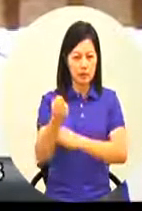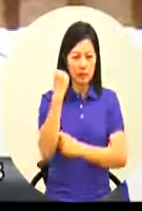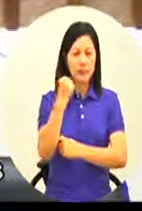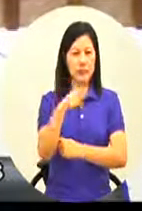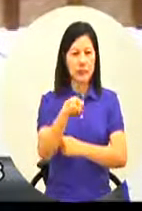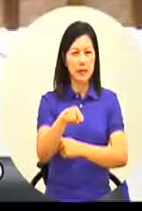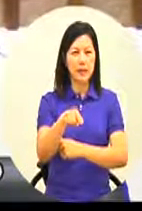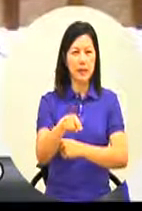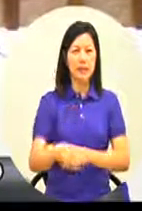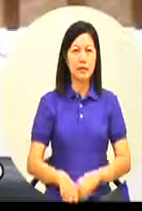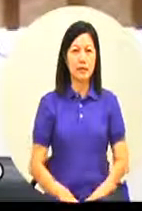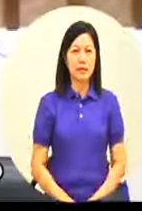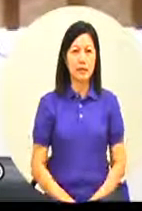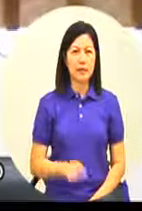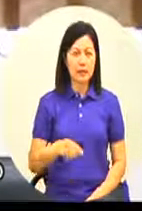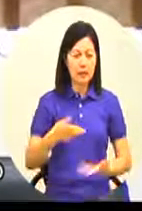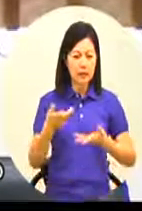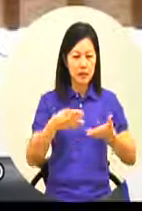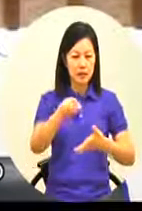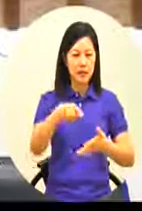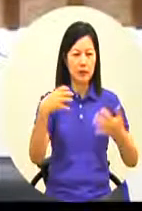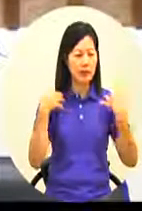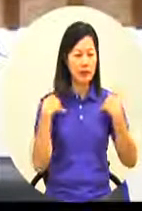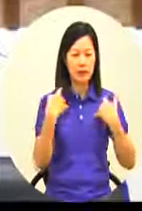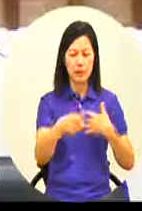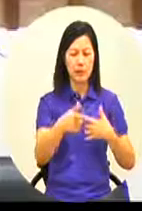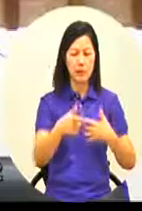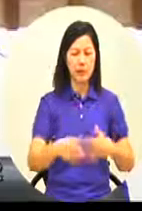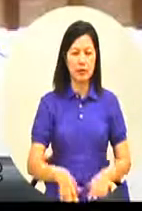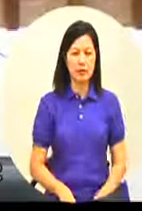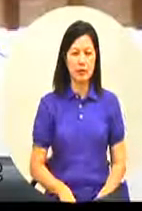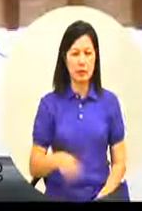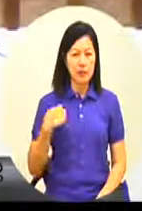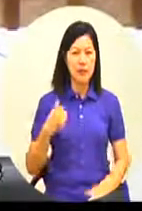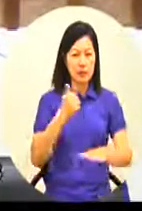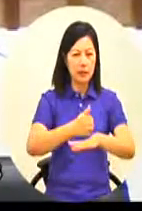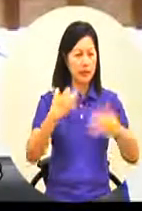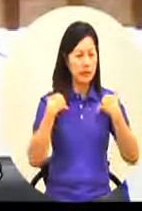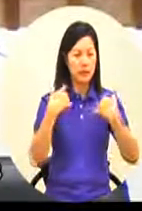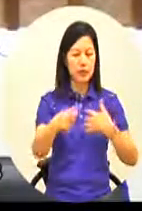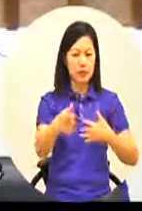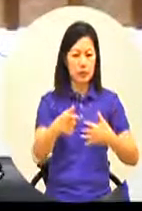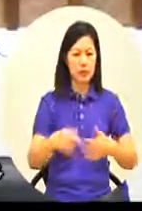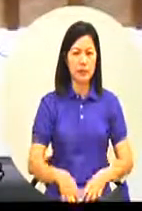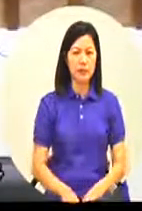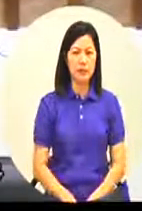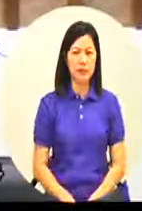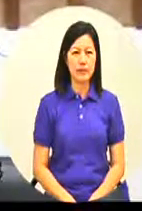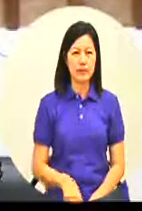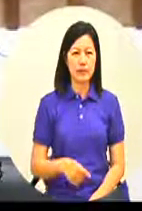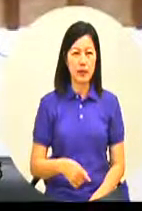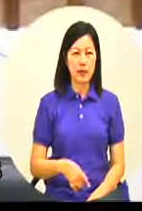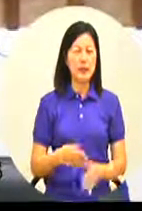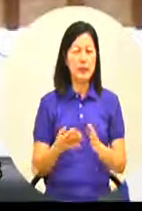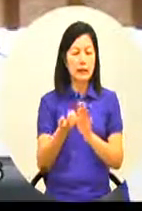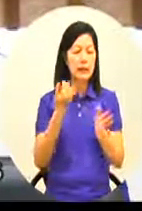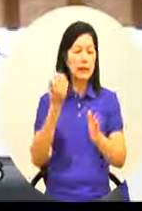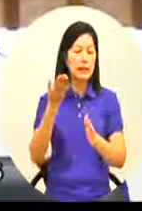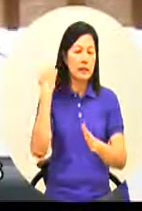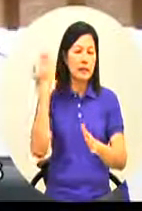件事件不是你任内的，就是因为不是你任内，我才要考验局